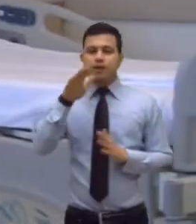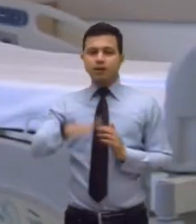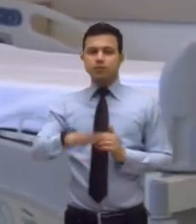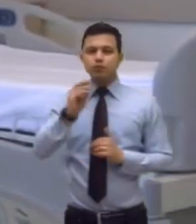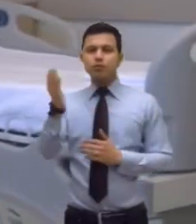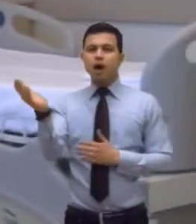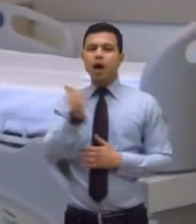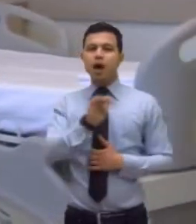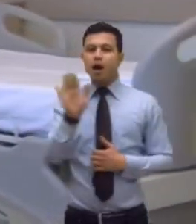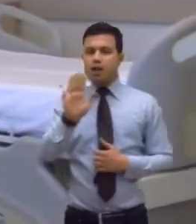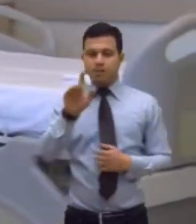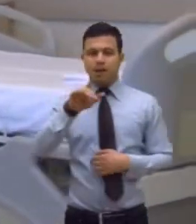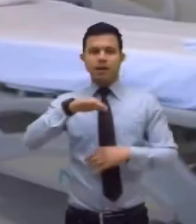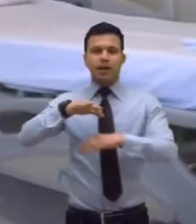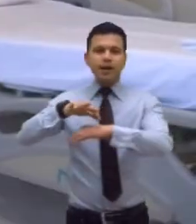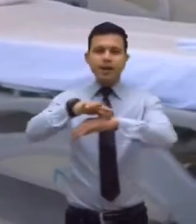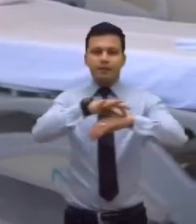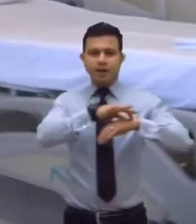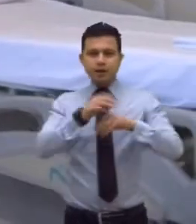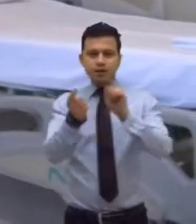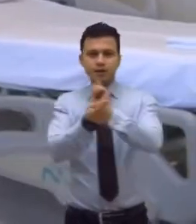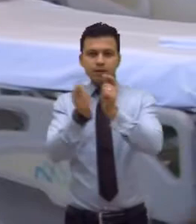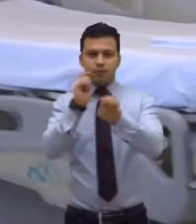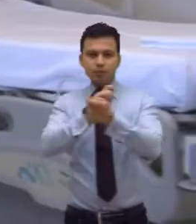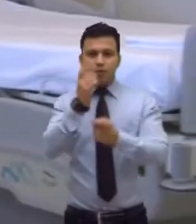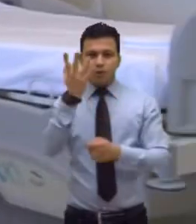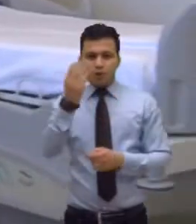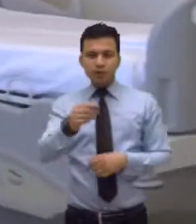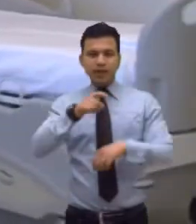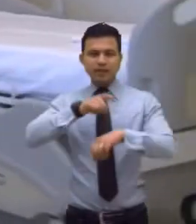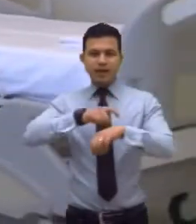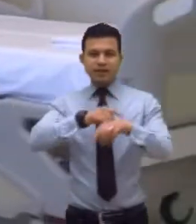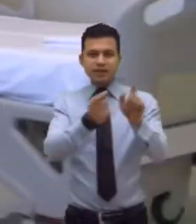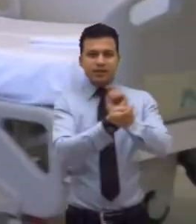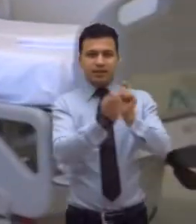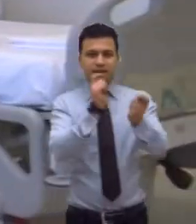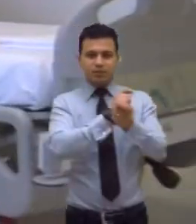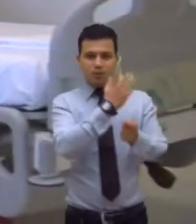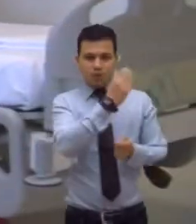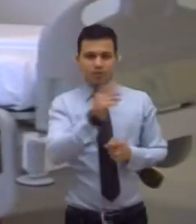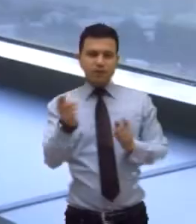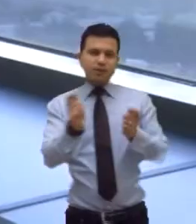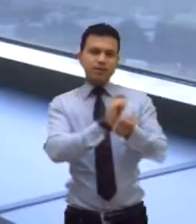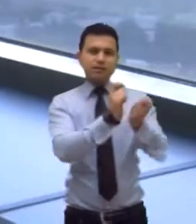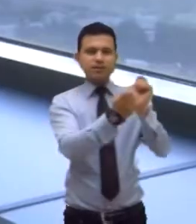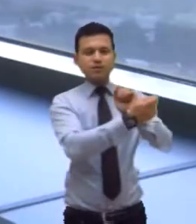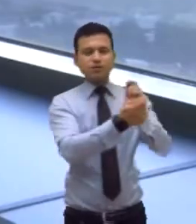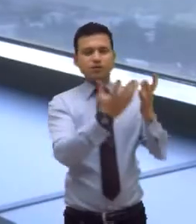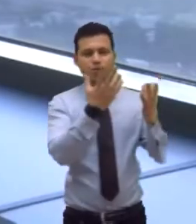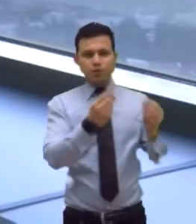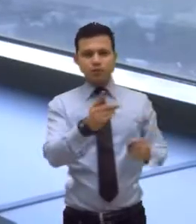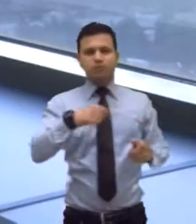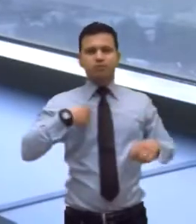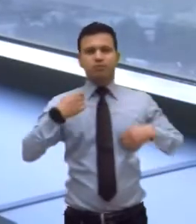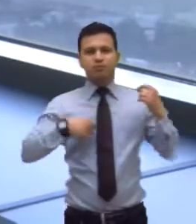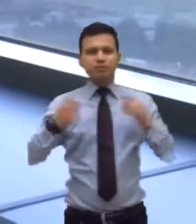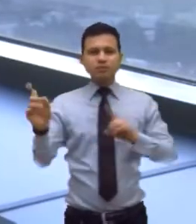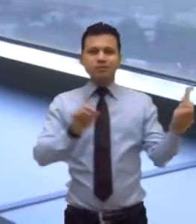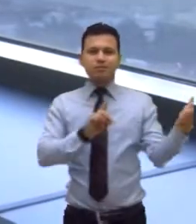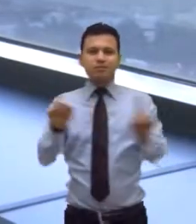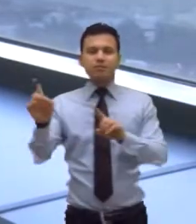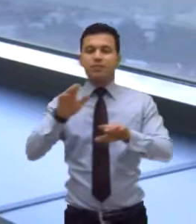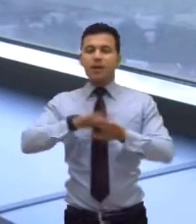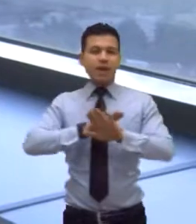çocukları getirmeyiniz ve refakatçi değişimlerinizi ziyaret saatlerinde yapmaya özen gösteriniz. Ziyaret süresi